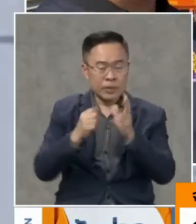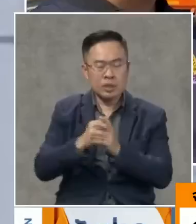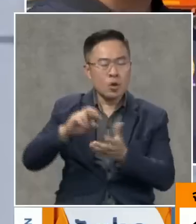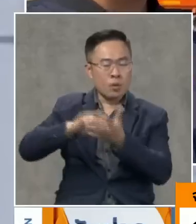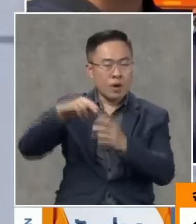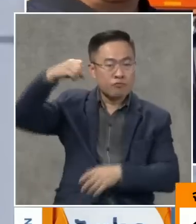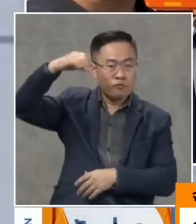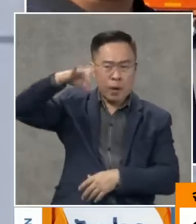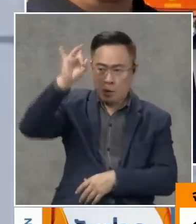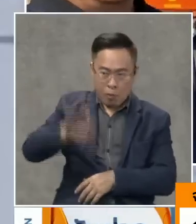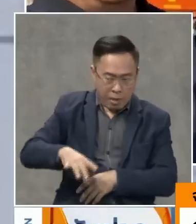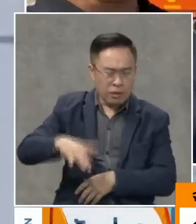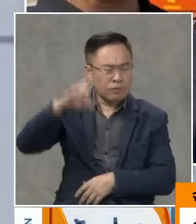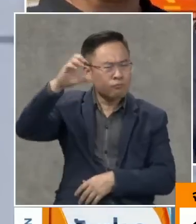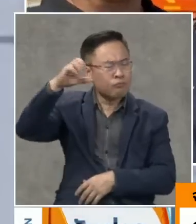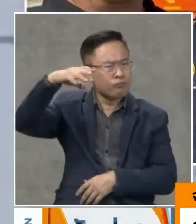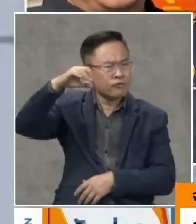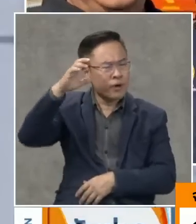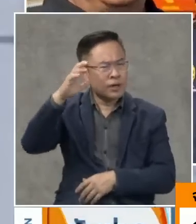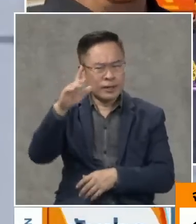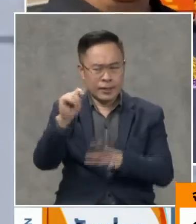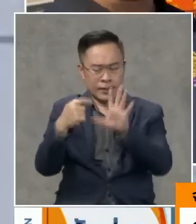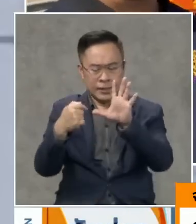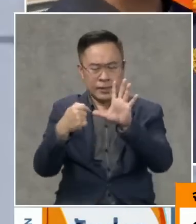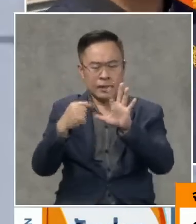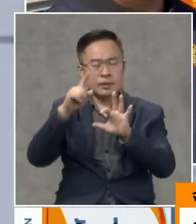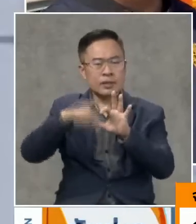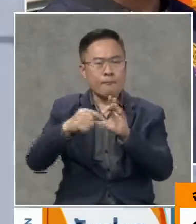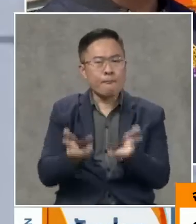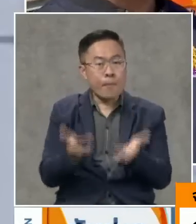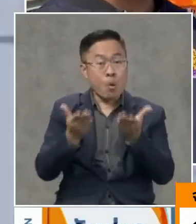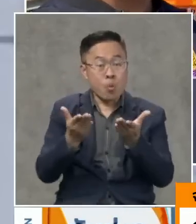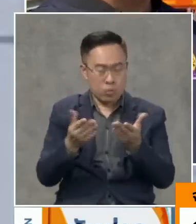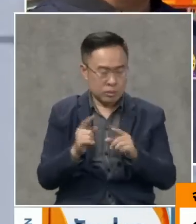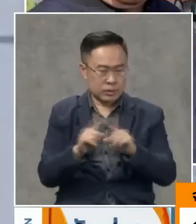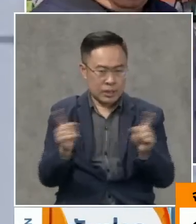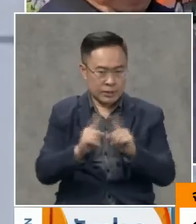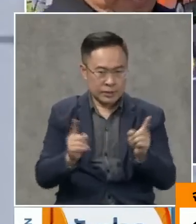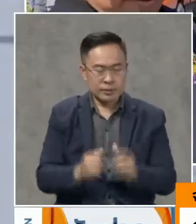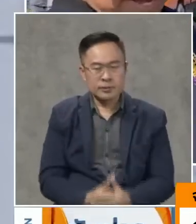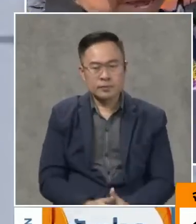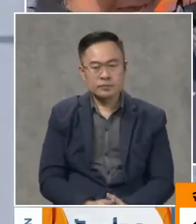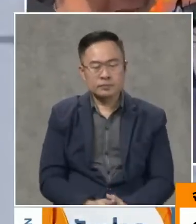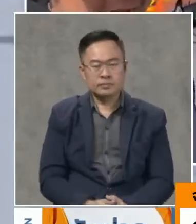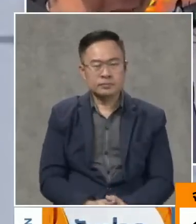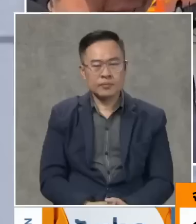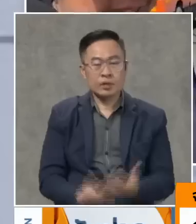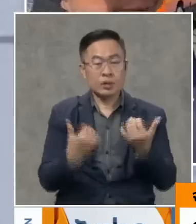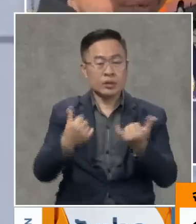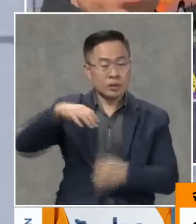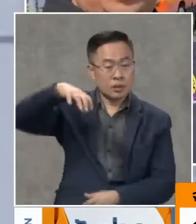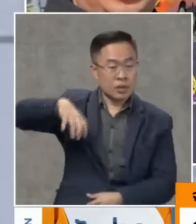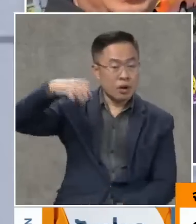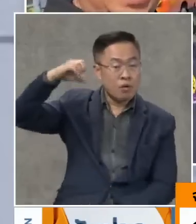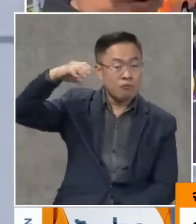ไหม้นะครับเมื่อตอนเช้านะครับเราต้องเปลี่ยนหม้อแปลงใหม่ให้นะครับ เบื้องต้นนะคะตัวแทนจากการไฟฟ้าภูมิ